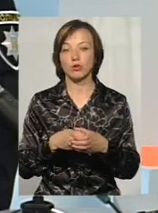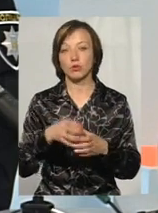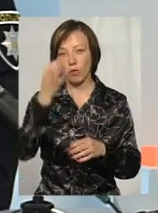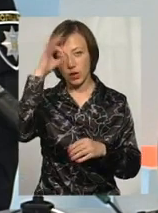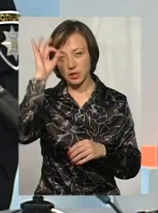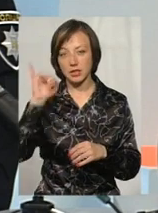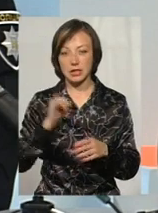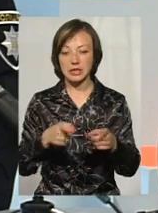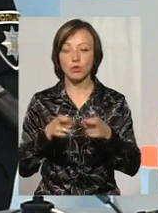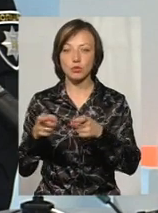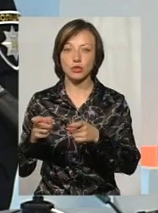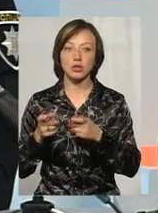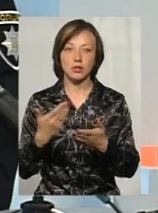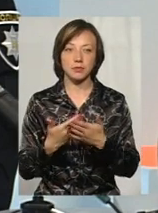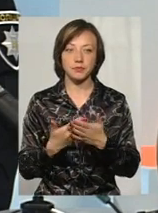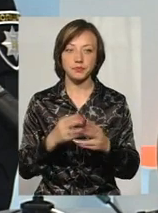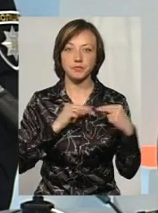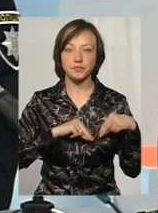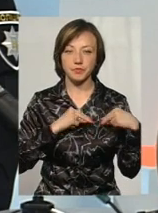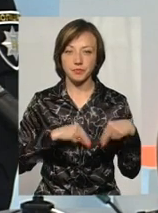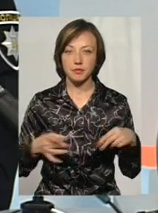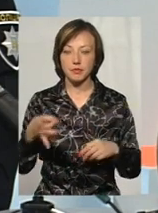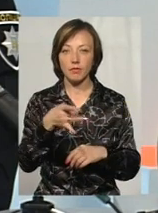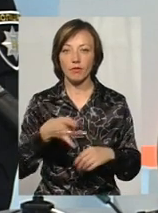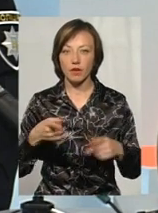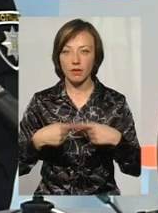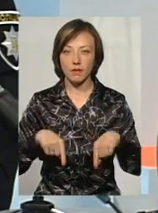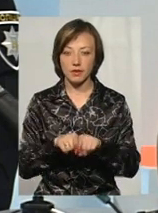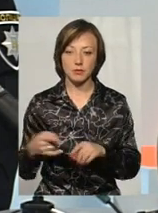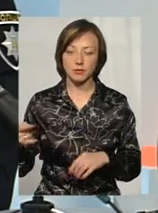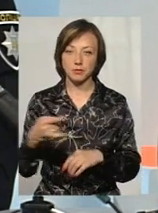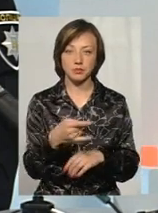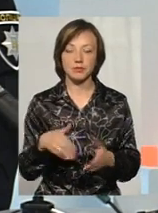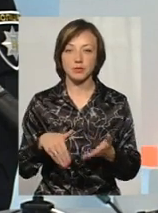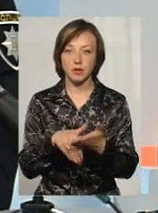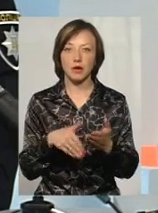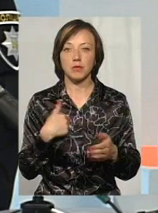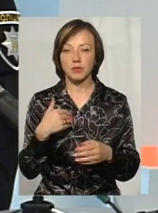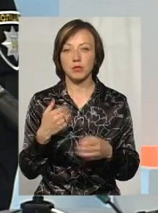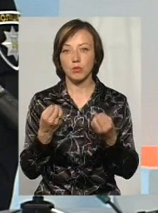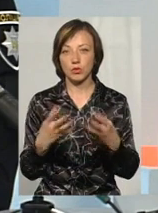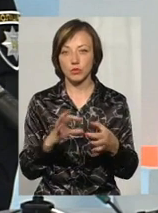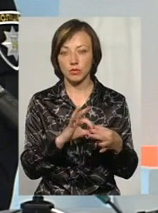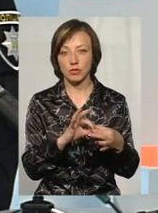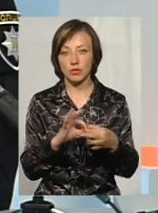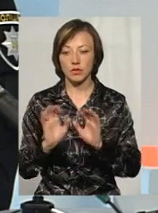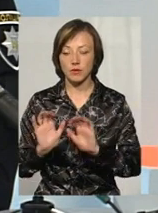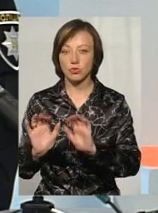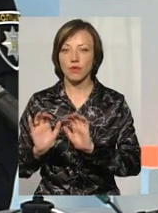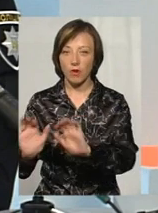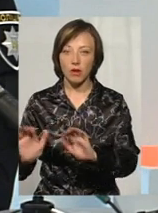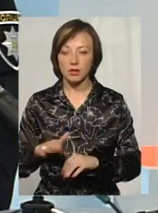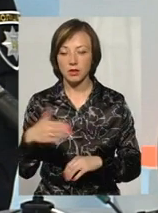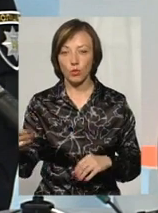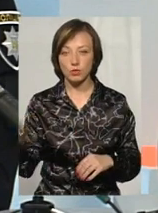й залучили працівників вже районного відділу. Вони так само приїжджали повз. І ми той автомобіль просто відштовхали як мінімум